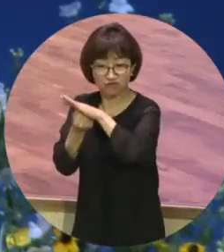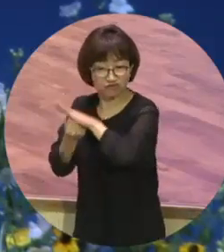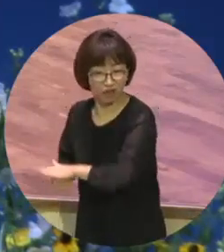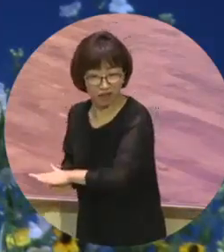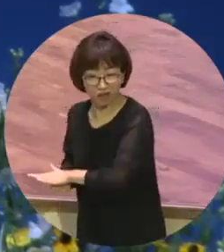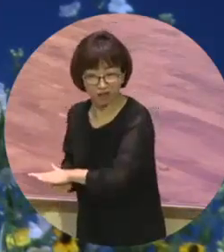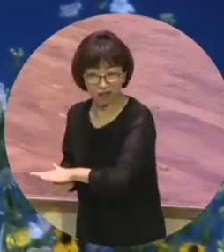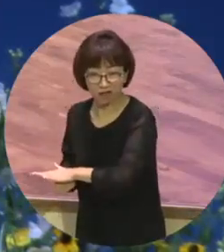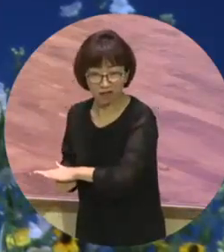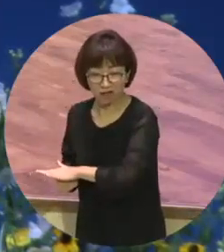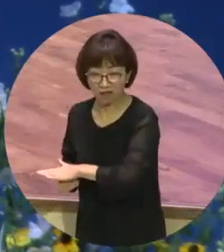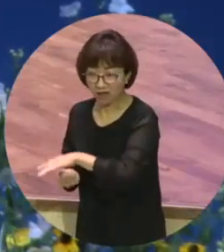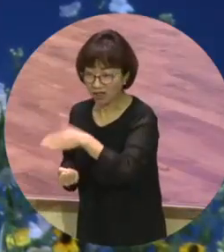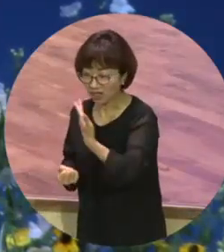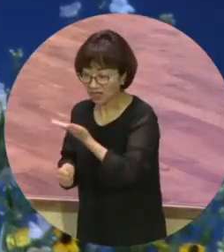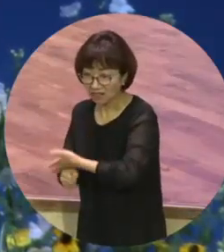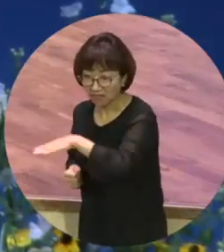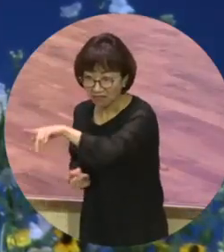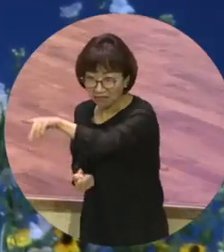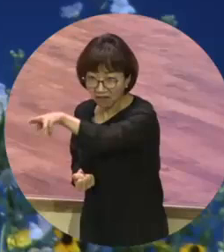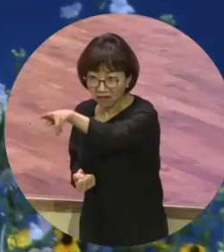누리지 못하면서